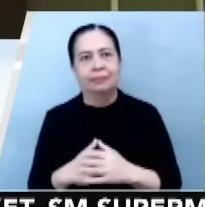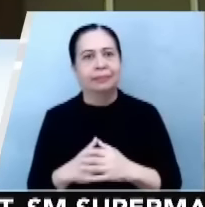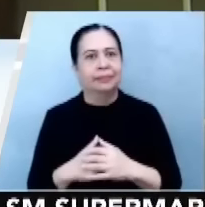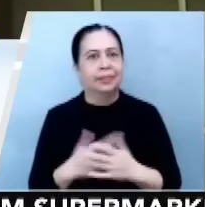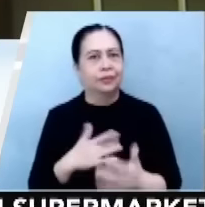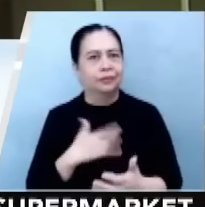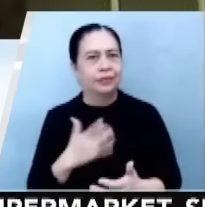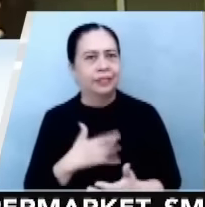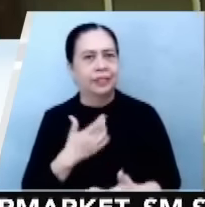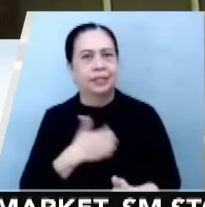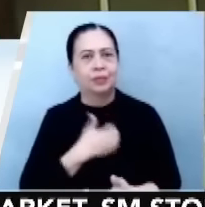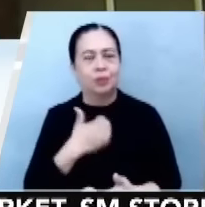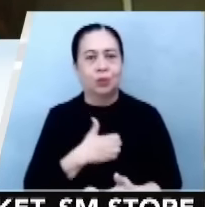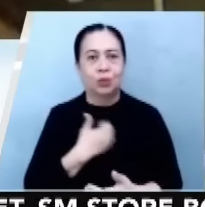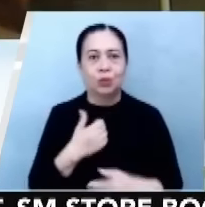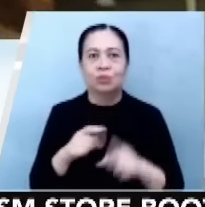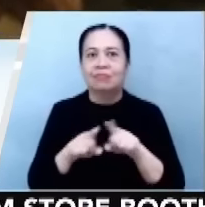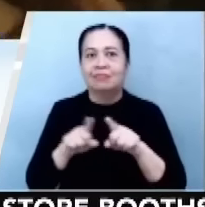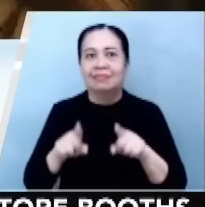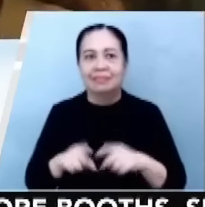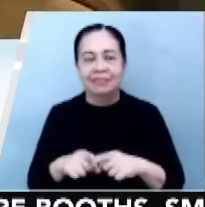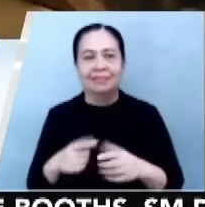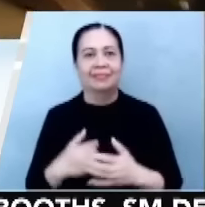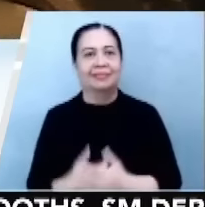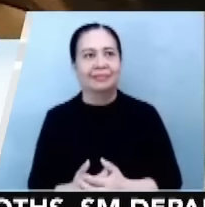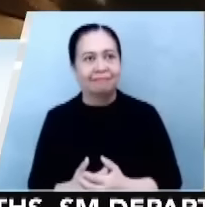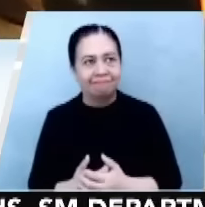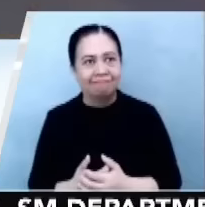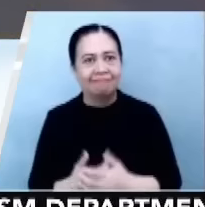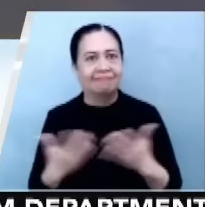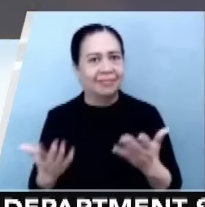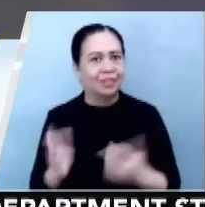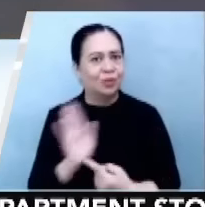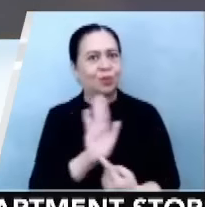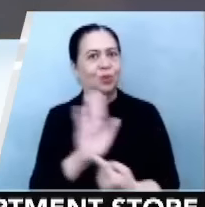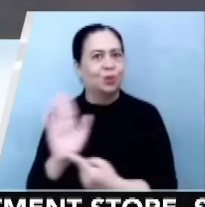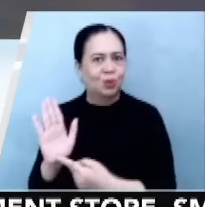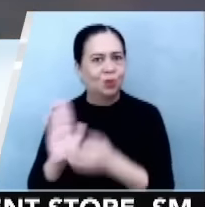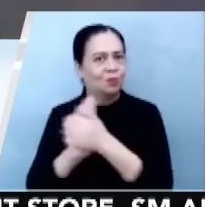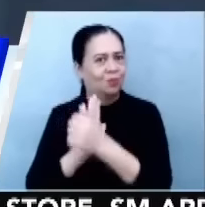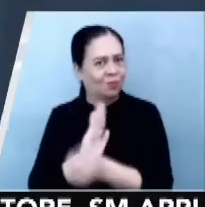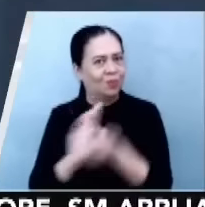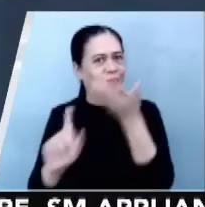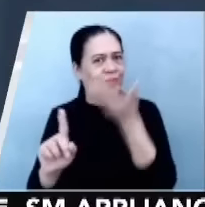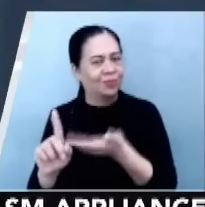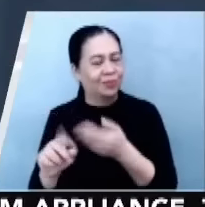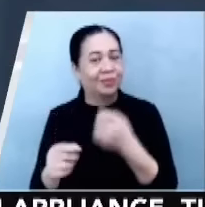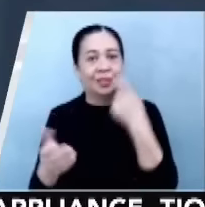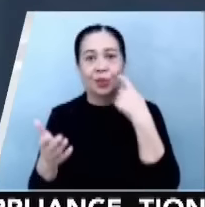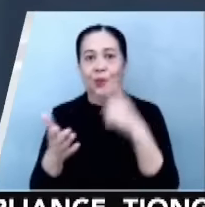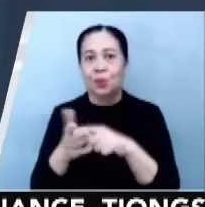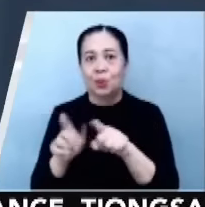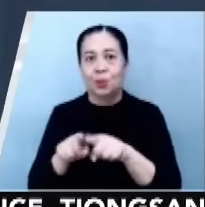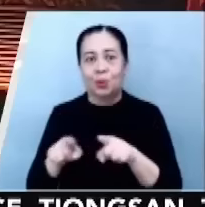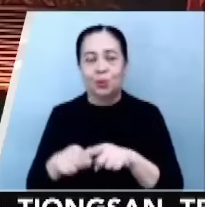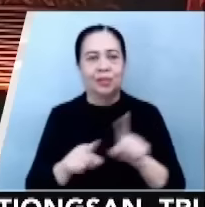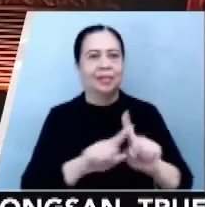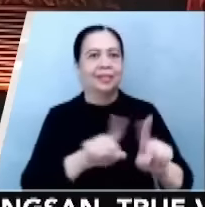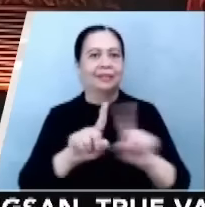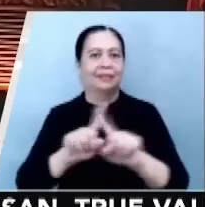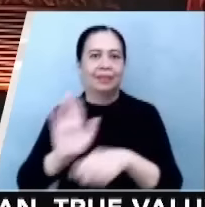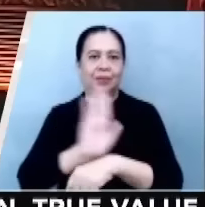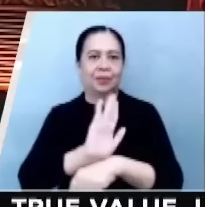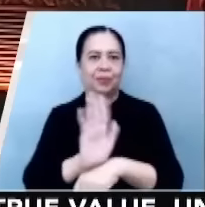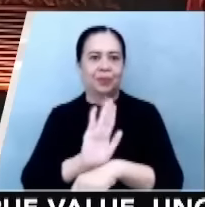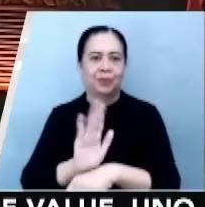emotions, pero higit sa lahat na pakita niya yung talent niya. Kinilala rin sa awards night ang iba pang pelikula, gaya